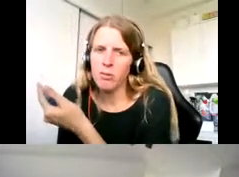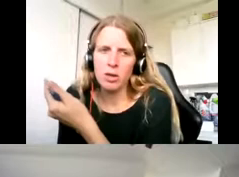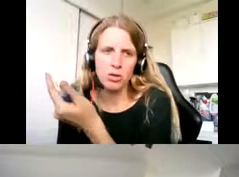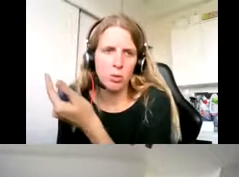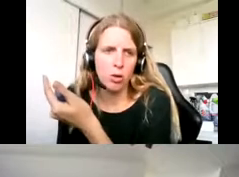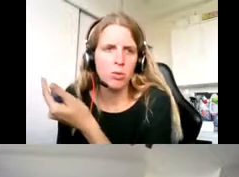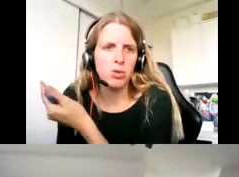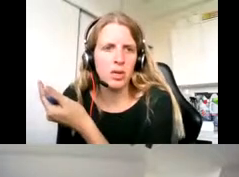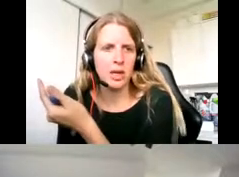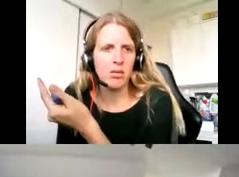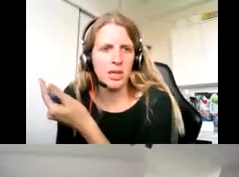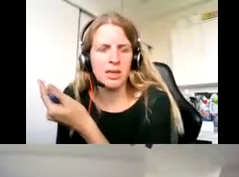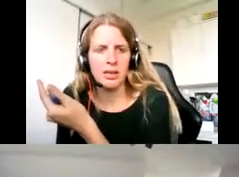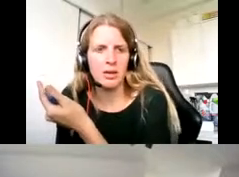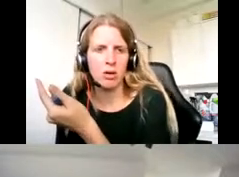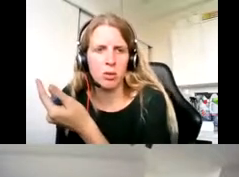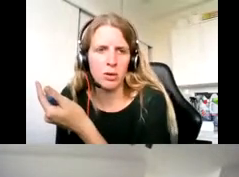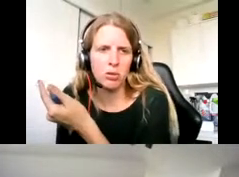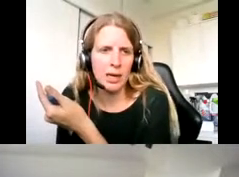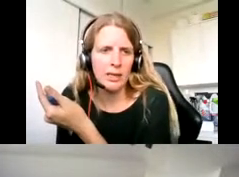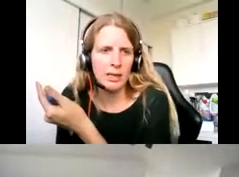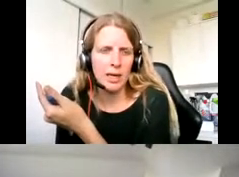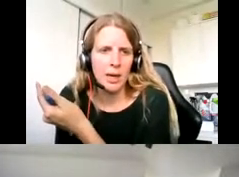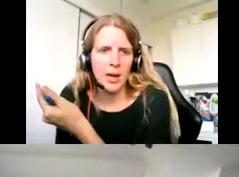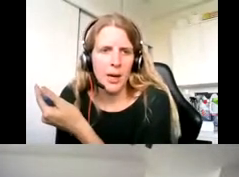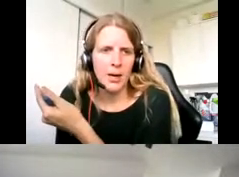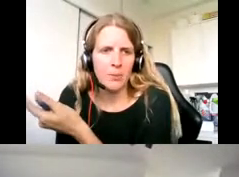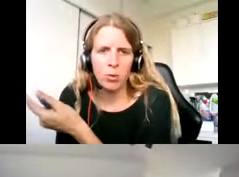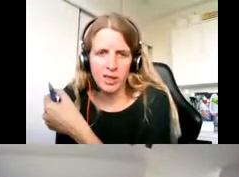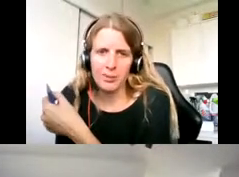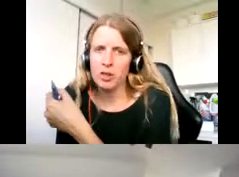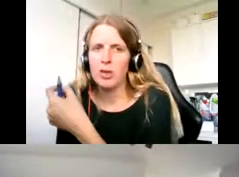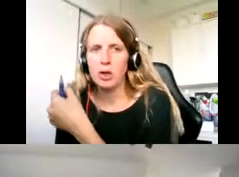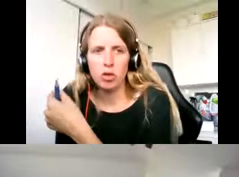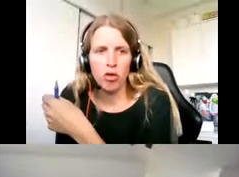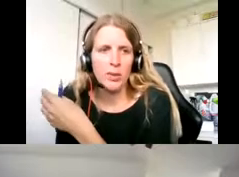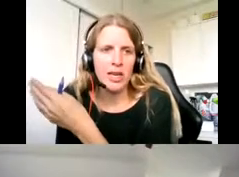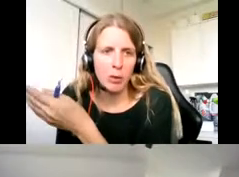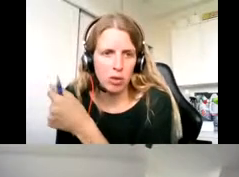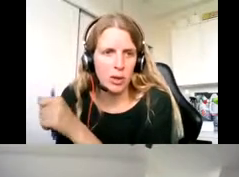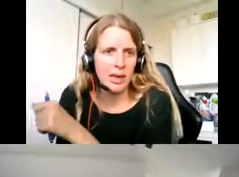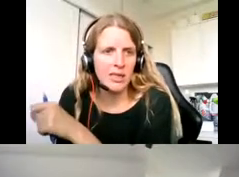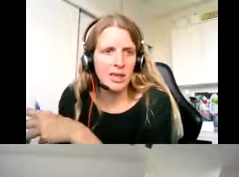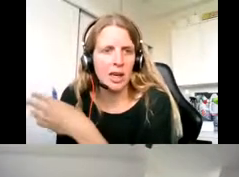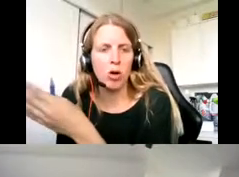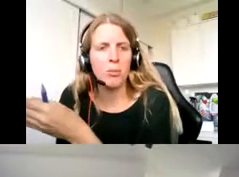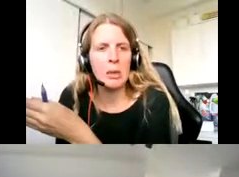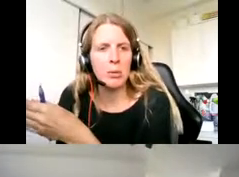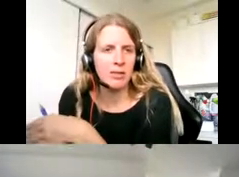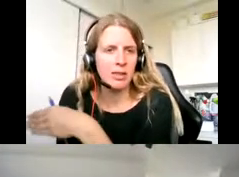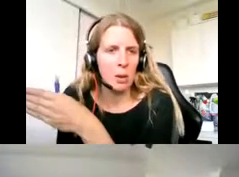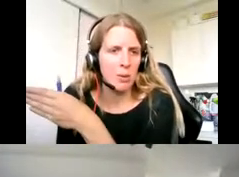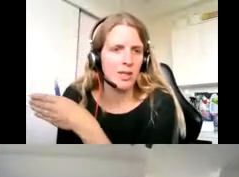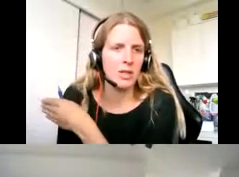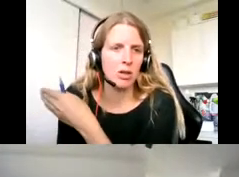braden af om met grote groepen op bezoek te gaan of een externe groepen toe te laten. Moet je echt met 2 personen of met 1 persoon langs gaan en een keer komen